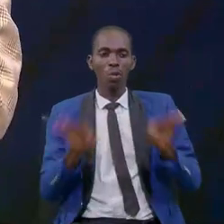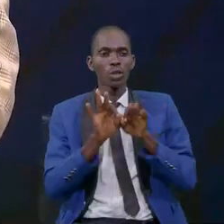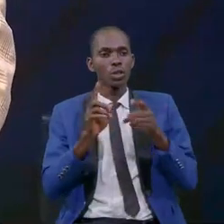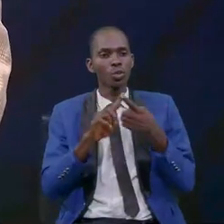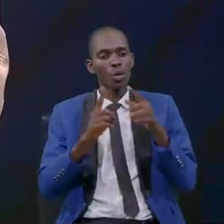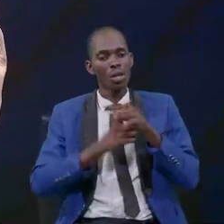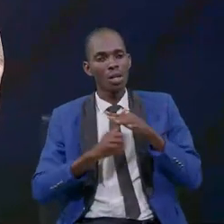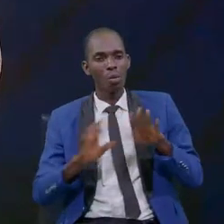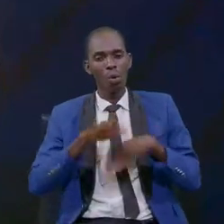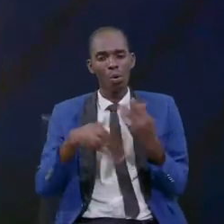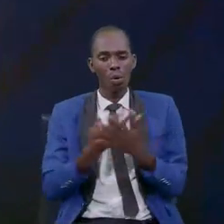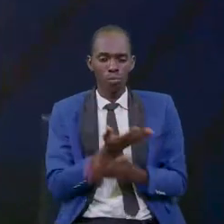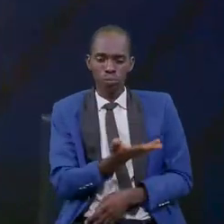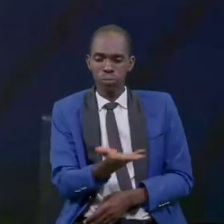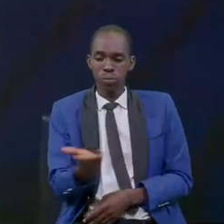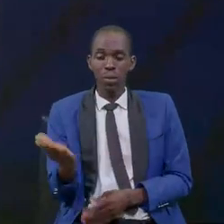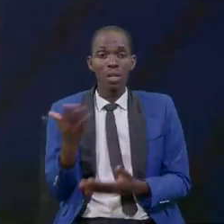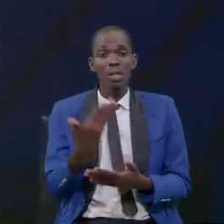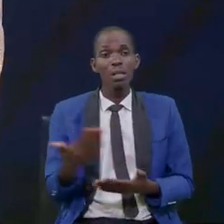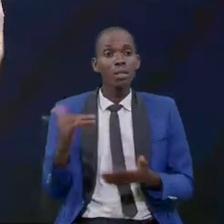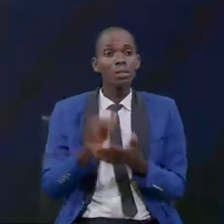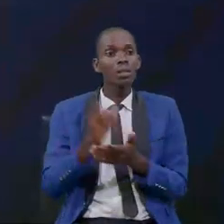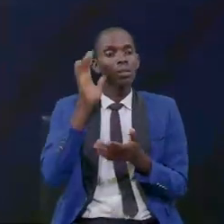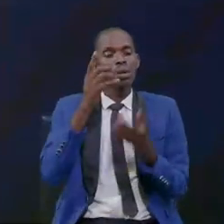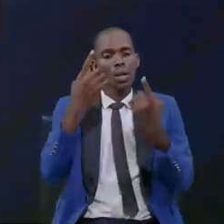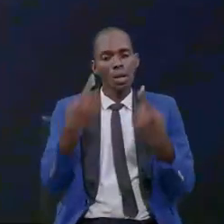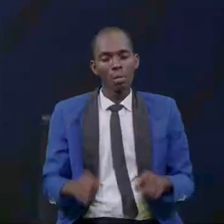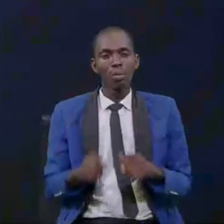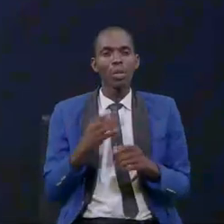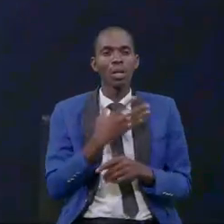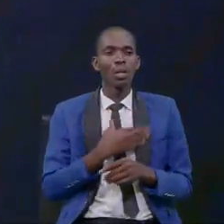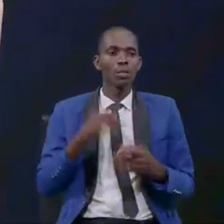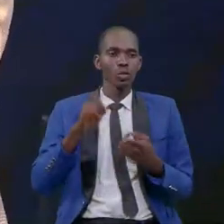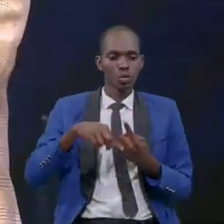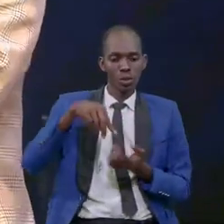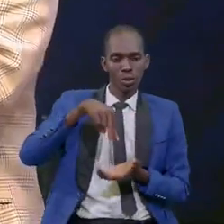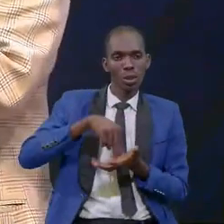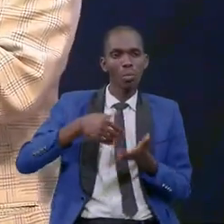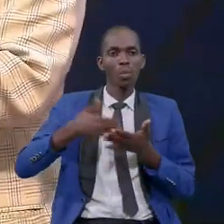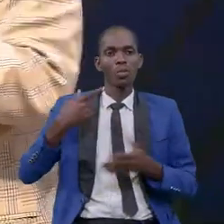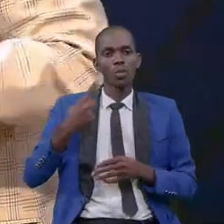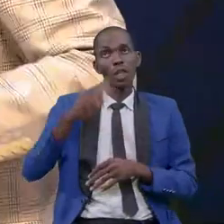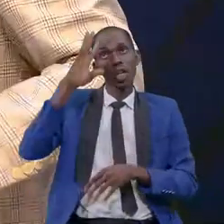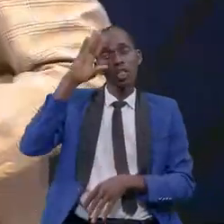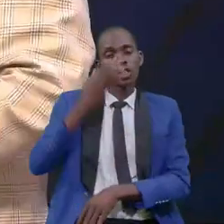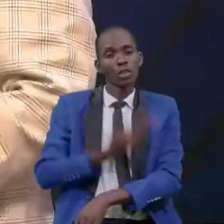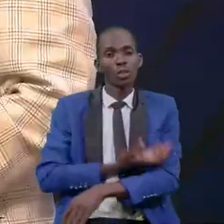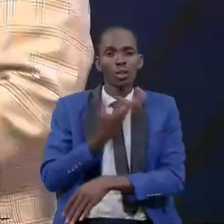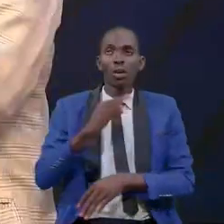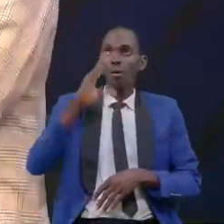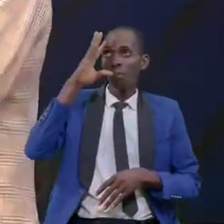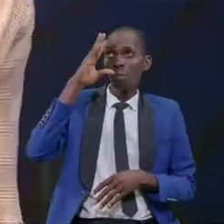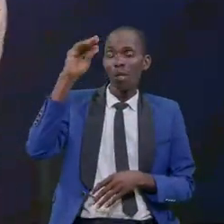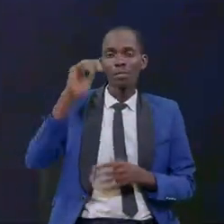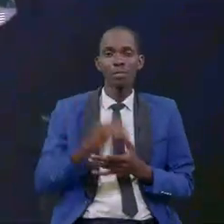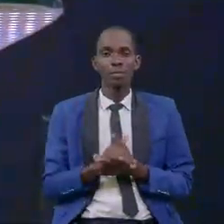ayez la force d'échapper à toutes ces choses qui arriveront et de paraître debout devant